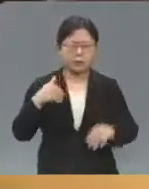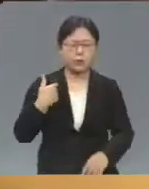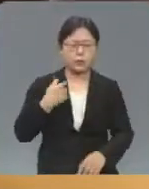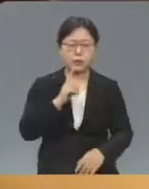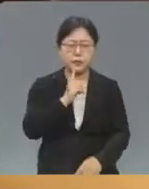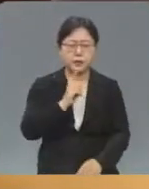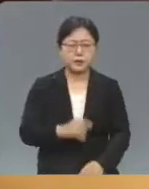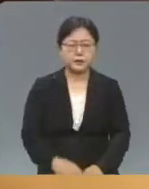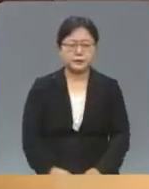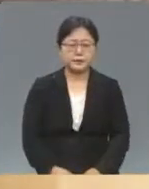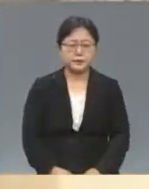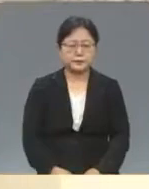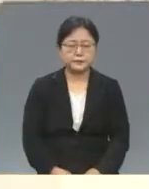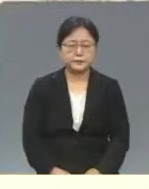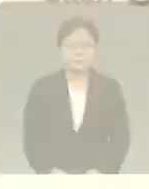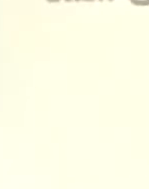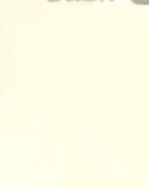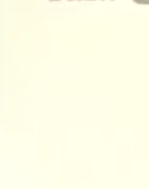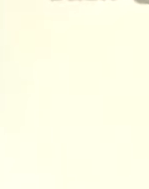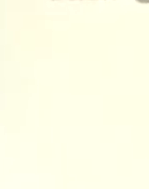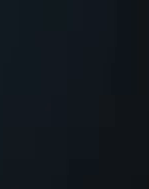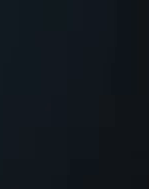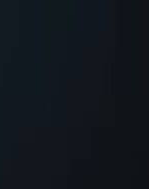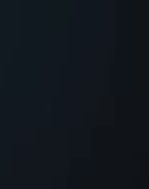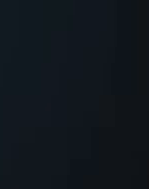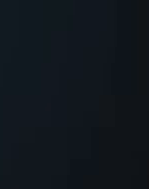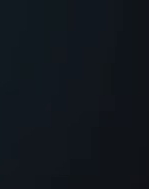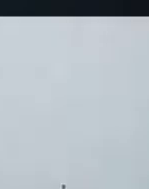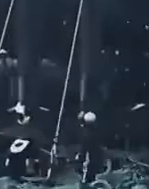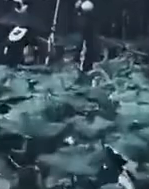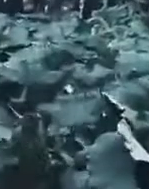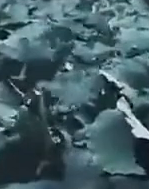밝혔습니다 kbs 뉴스 김영창 입니다